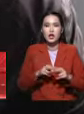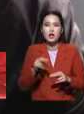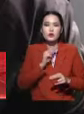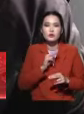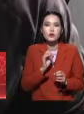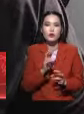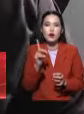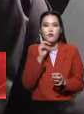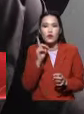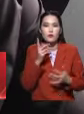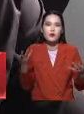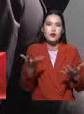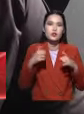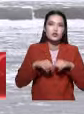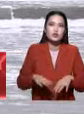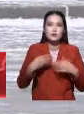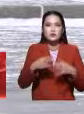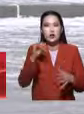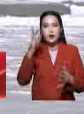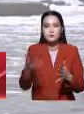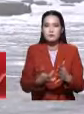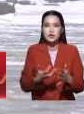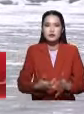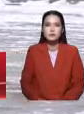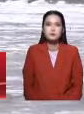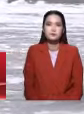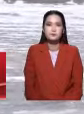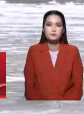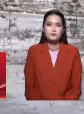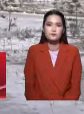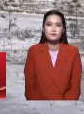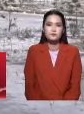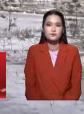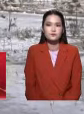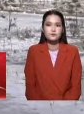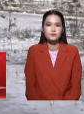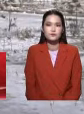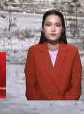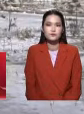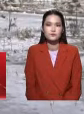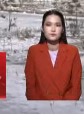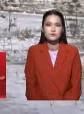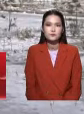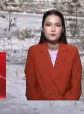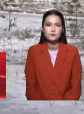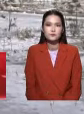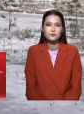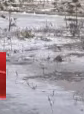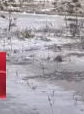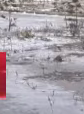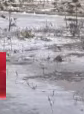қоймақ. Әзірге қандай шешім шығарары белгісіз. Өзгеріс Қонар, Арман Екуіп, Астана Таймс,